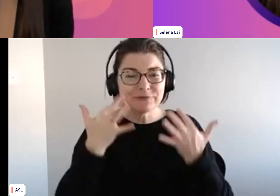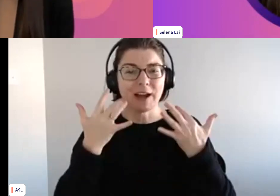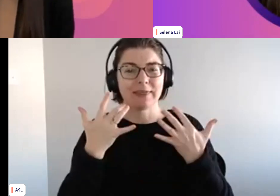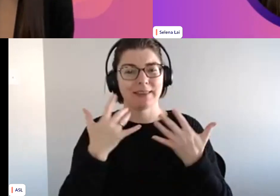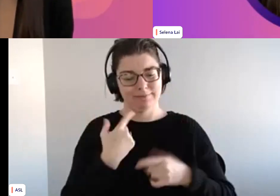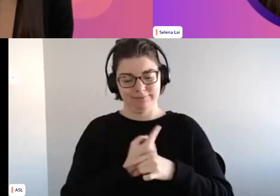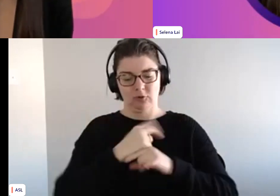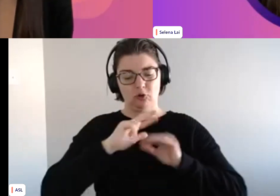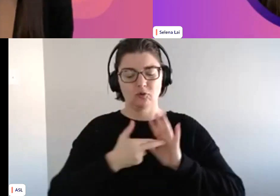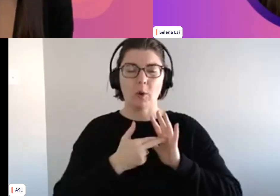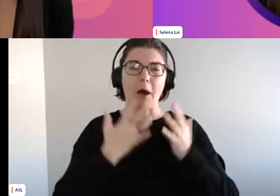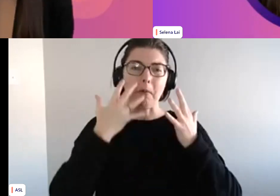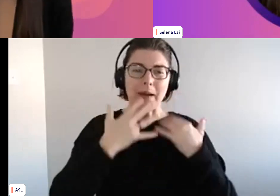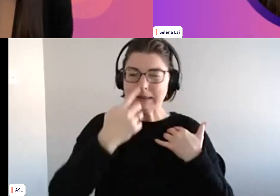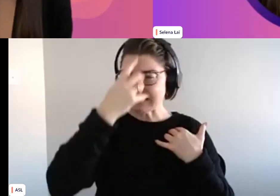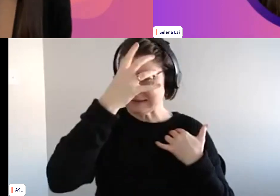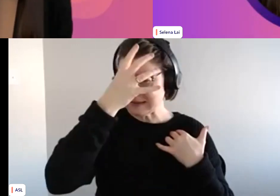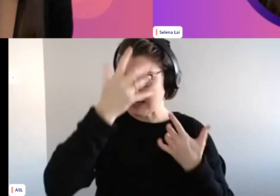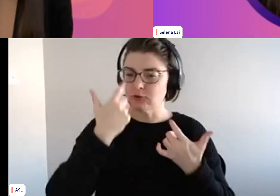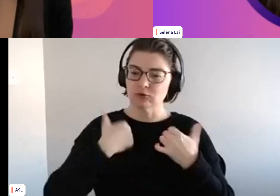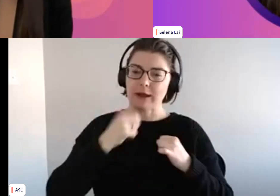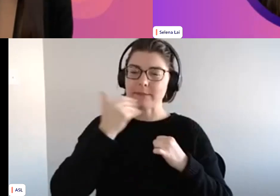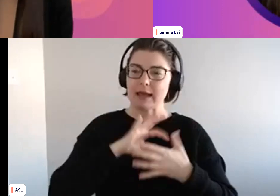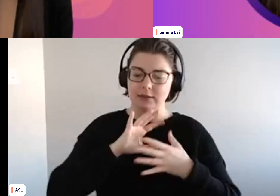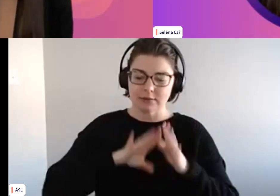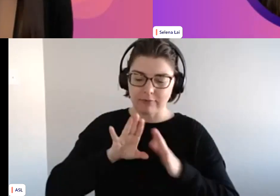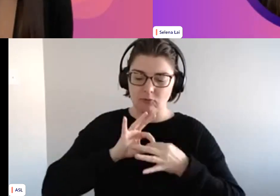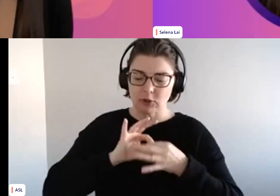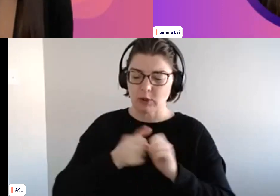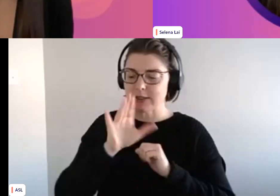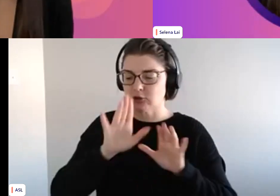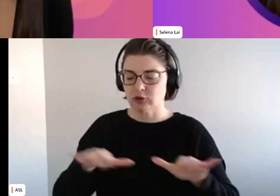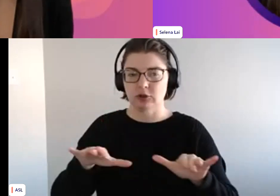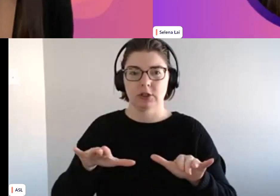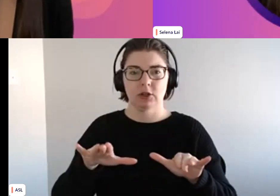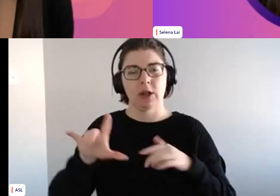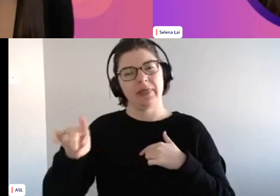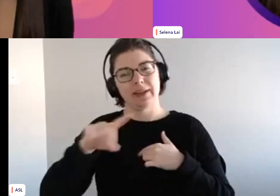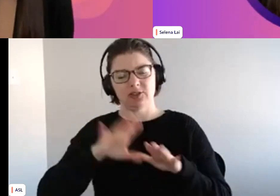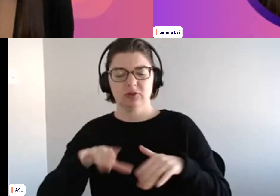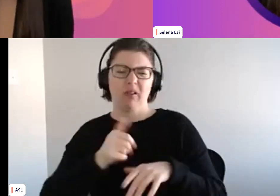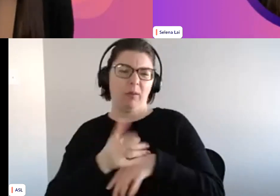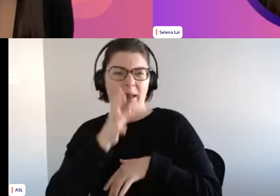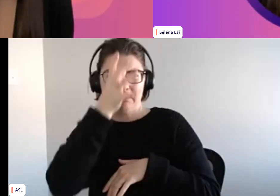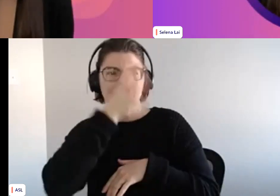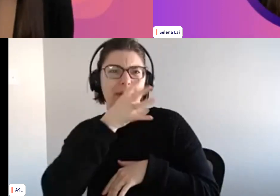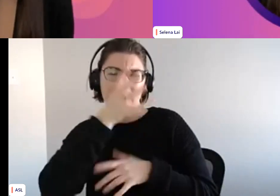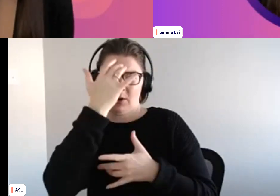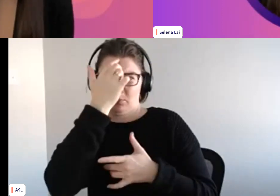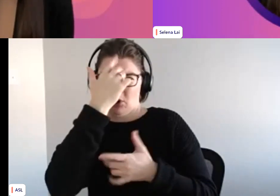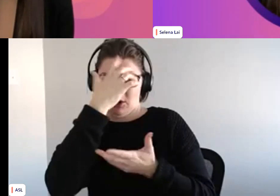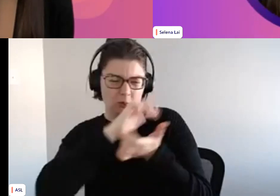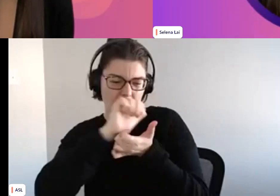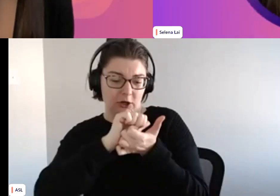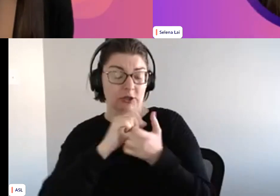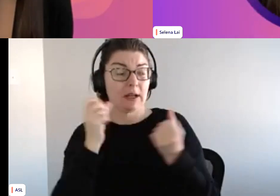donc la possibilité l'intention de s'occuper de nous donc il n'a jamais voulu réanimer